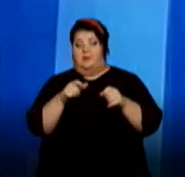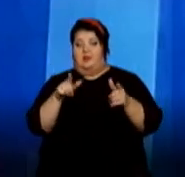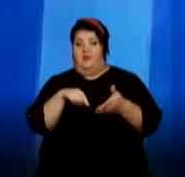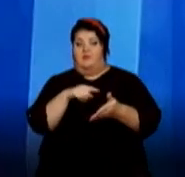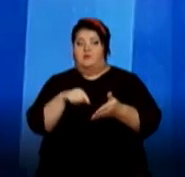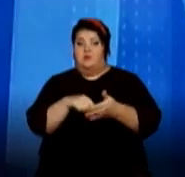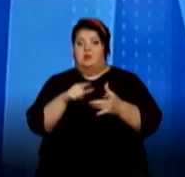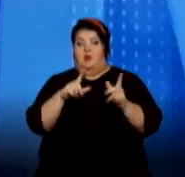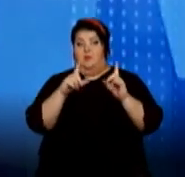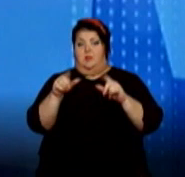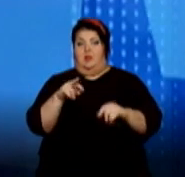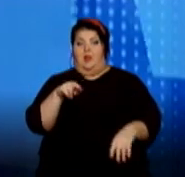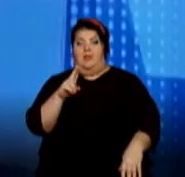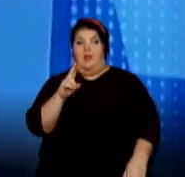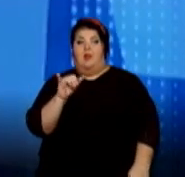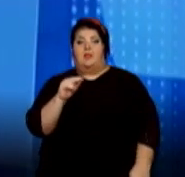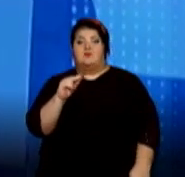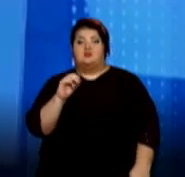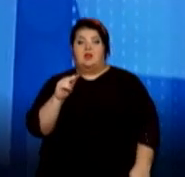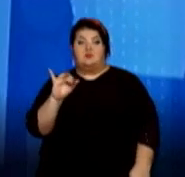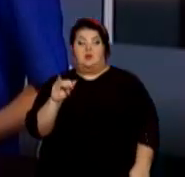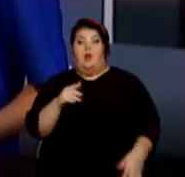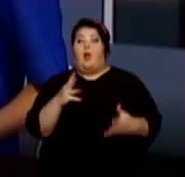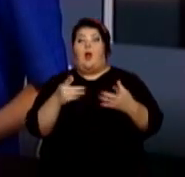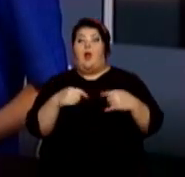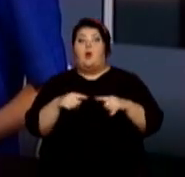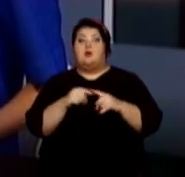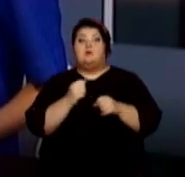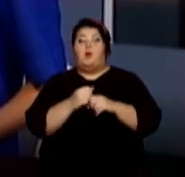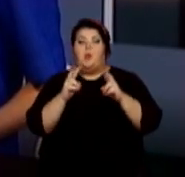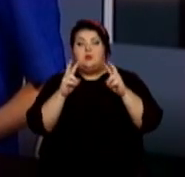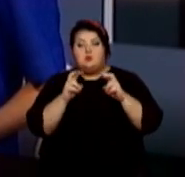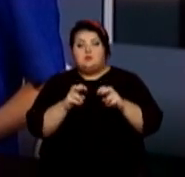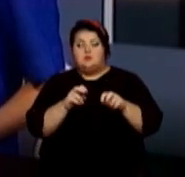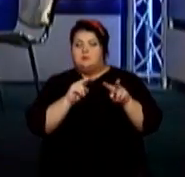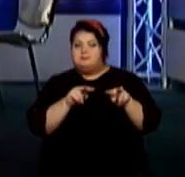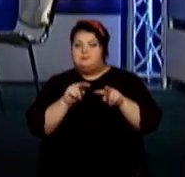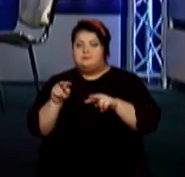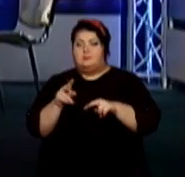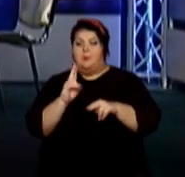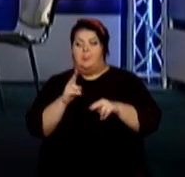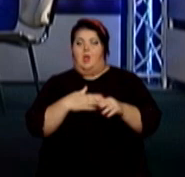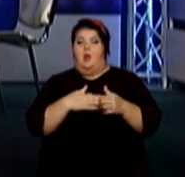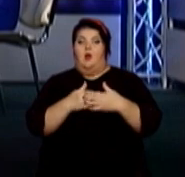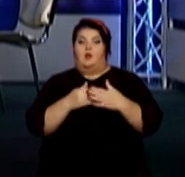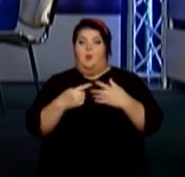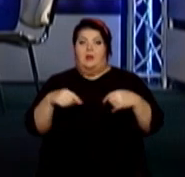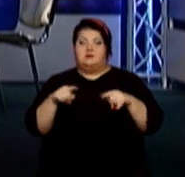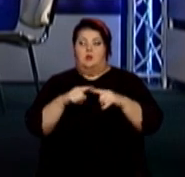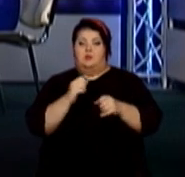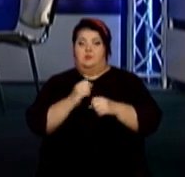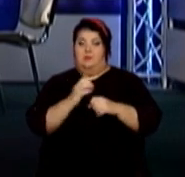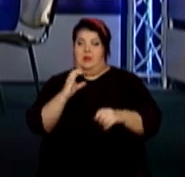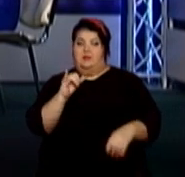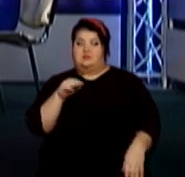вони пересуваються по Яківчанській. Це а хто робив ці дослідження, яка організація? Ці дослідження робила і громадська організація CityLab, на чолі